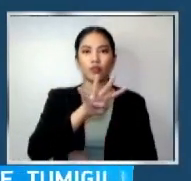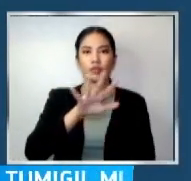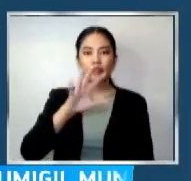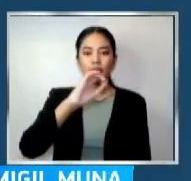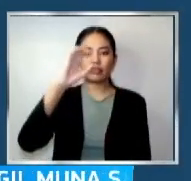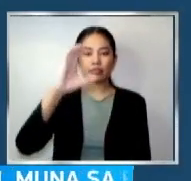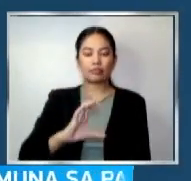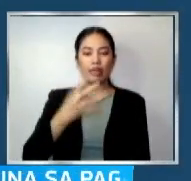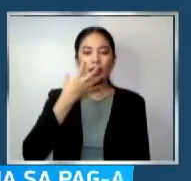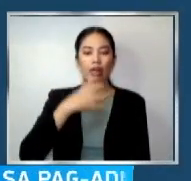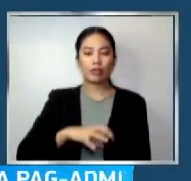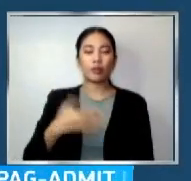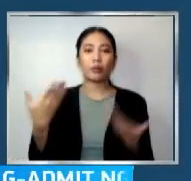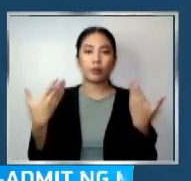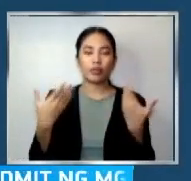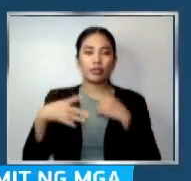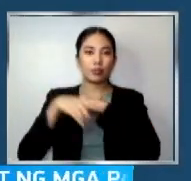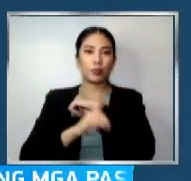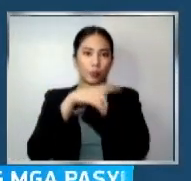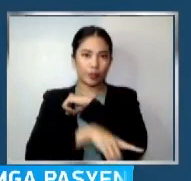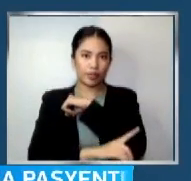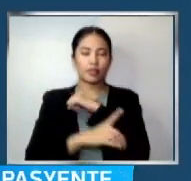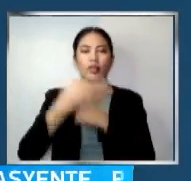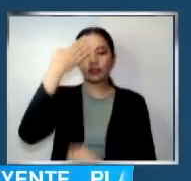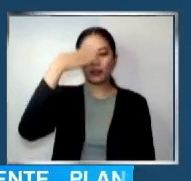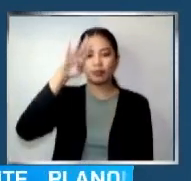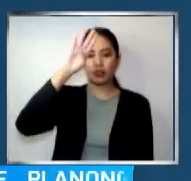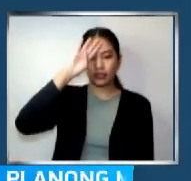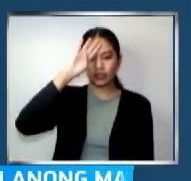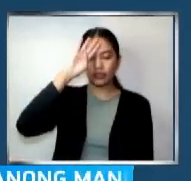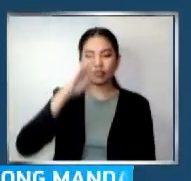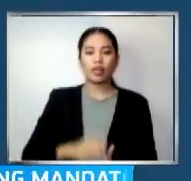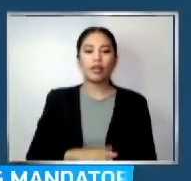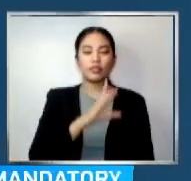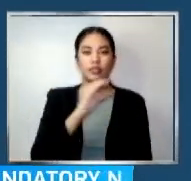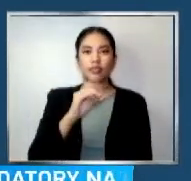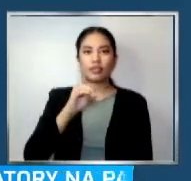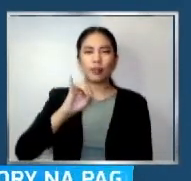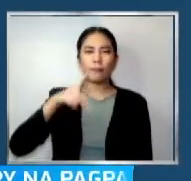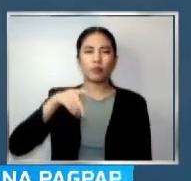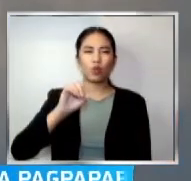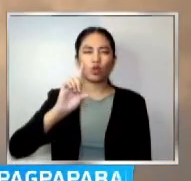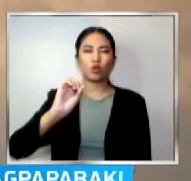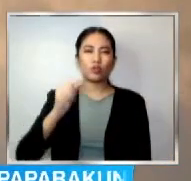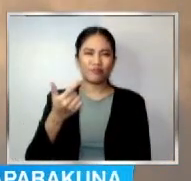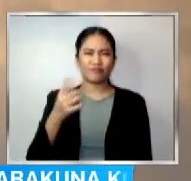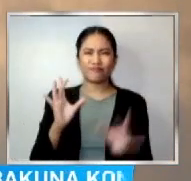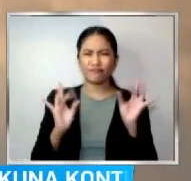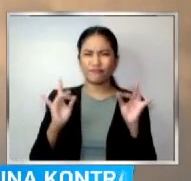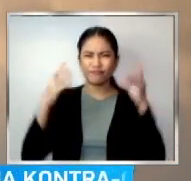sa Dagupan, Sangley Point, Cavite at Dipolog. Ang ganyang katinding alinsangan ay posible pong magdulot ng